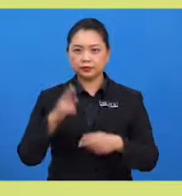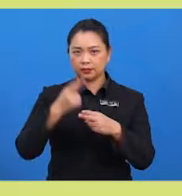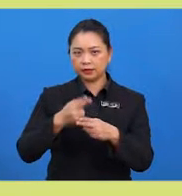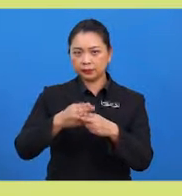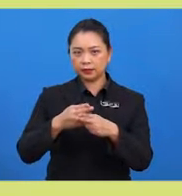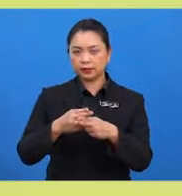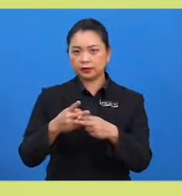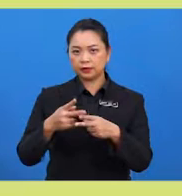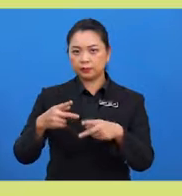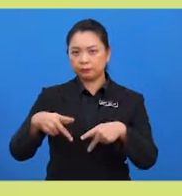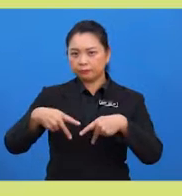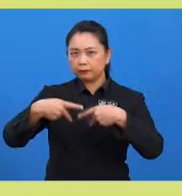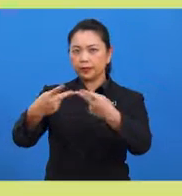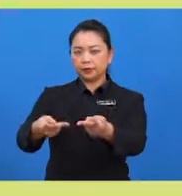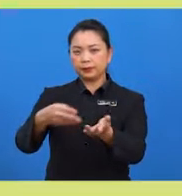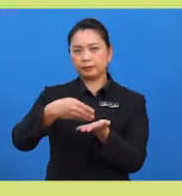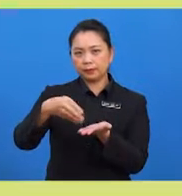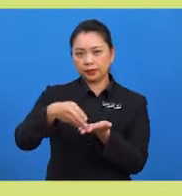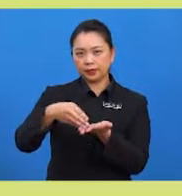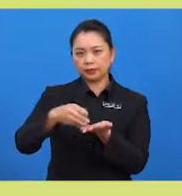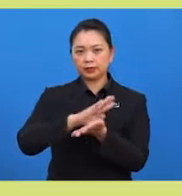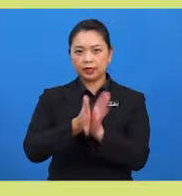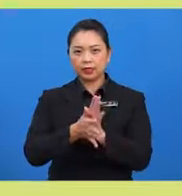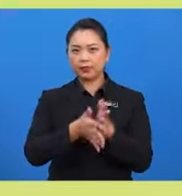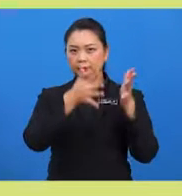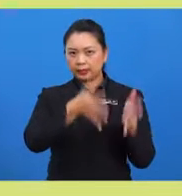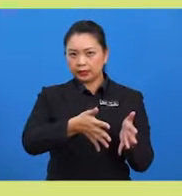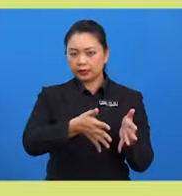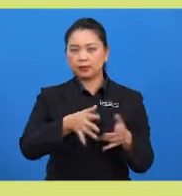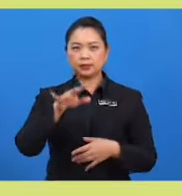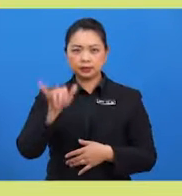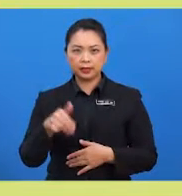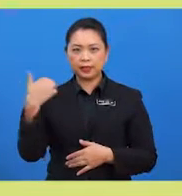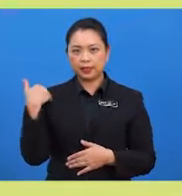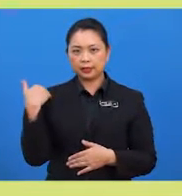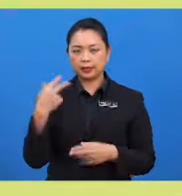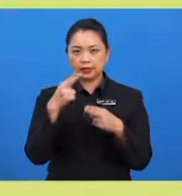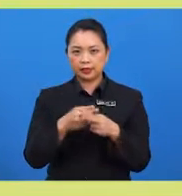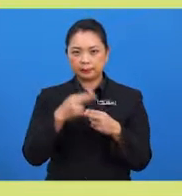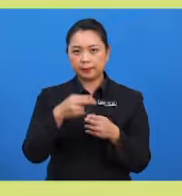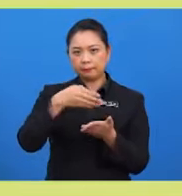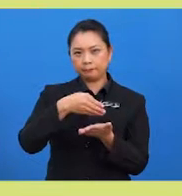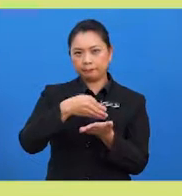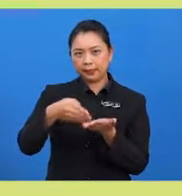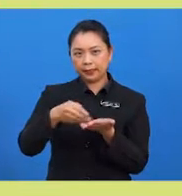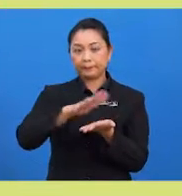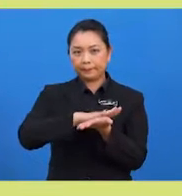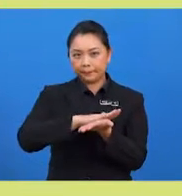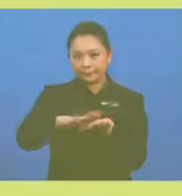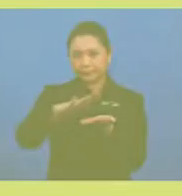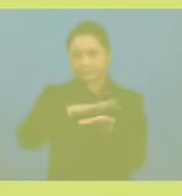belian. Baki belian yang ada dalam perniagaan kita dinamakan belian bersih.